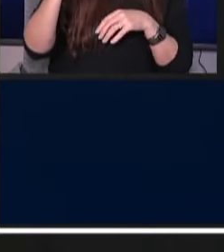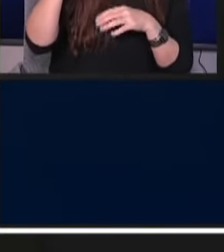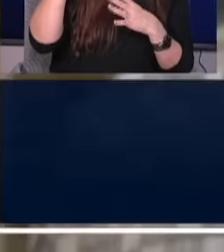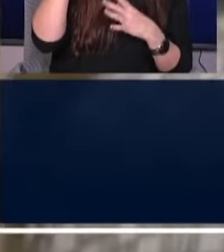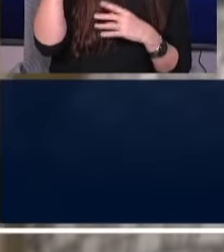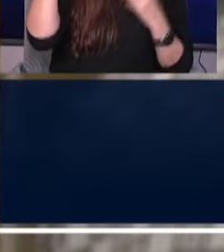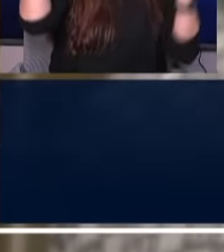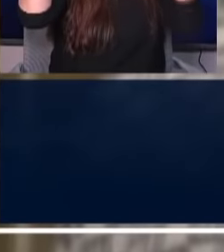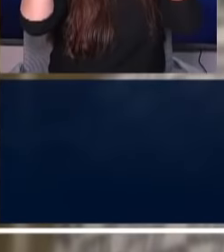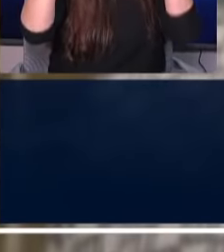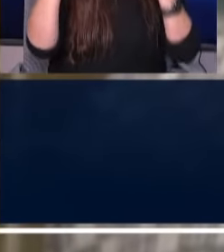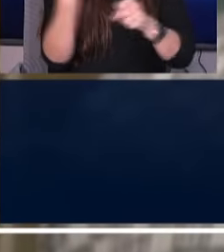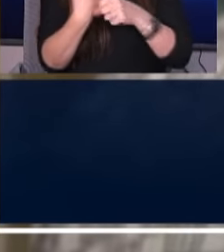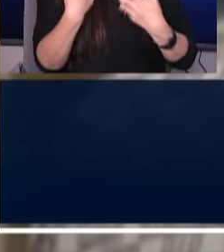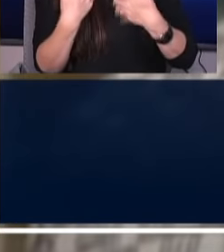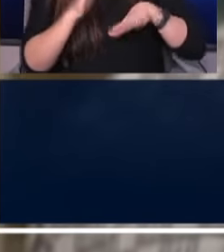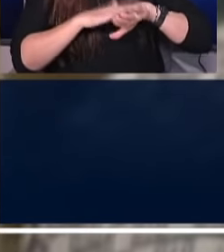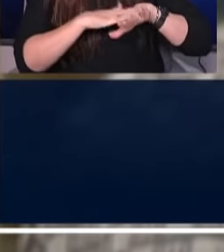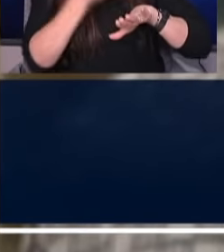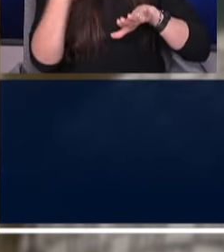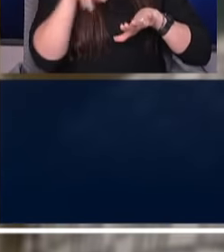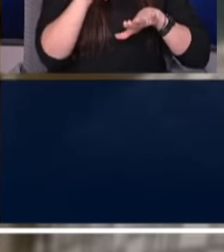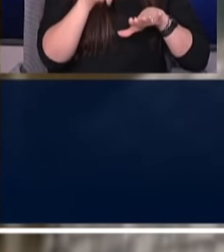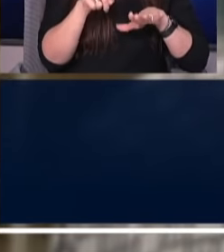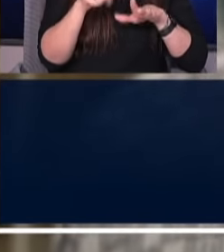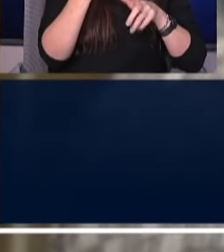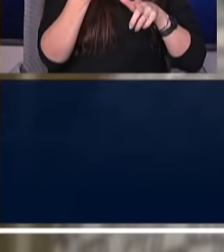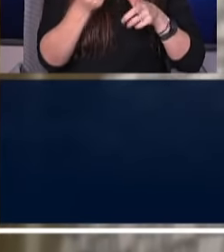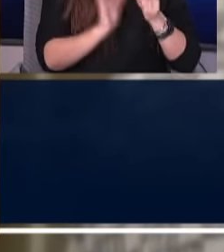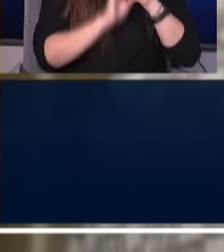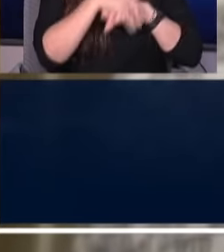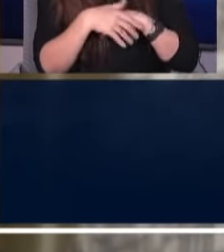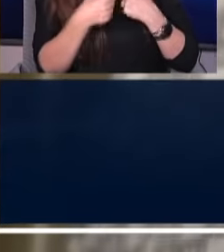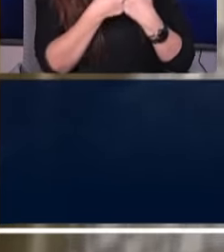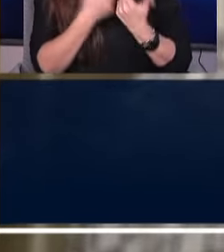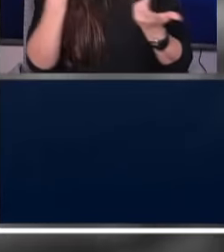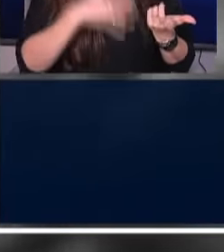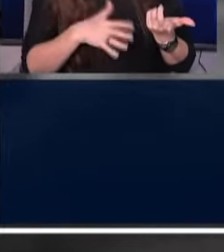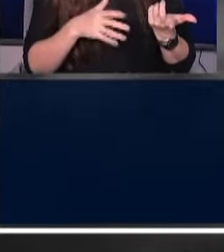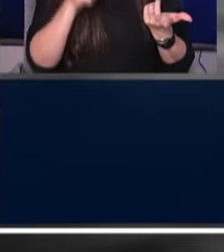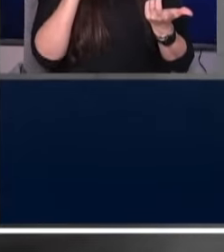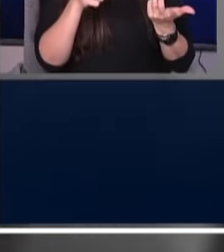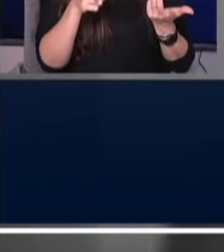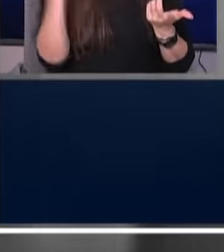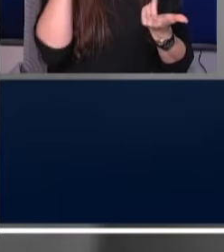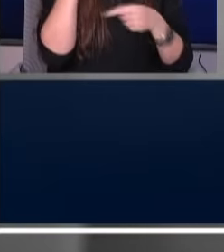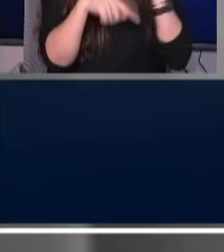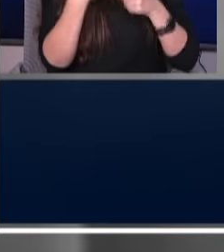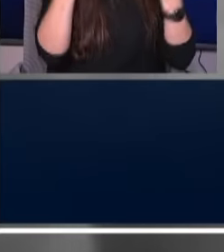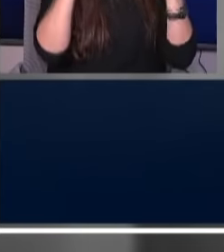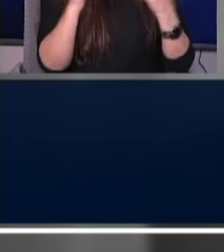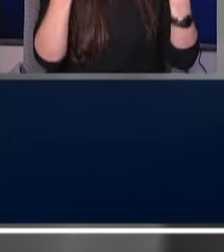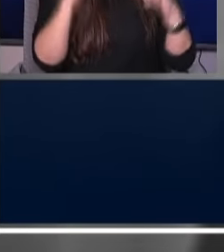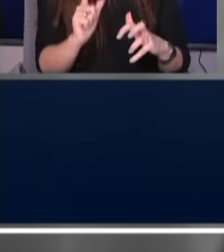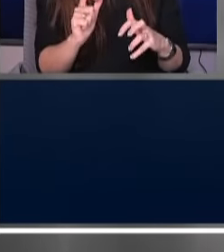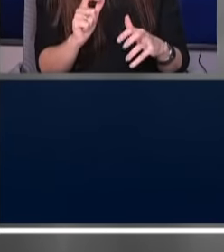דרך, מילא תפקידים שלהם הייתה השפעה על מאבק השחורים לשוויון באמריקה של שנות ה-60 וה-70, כחום הלילה, פורגי